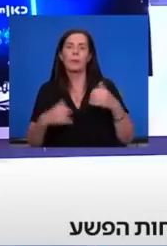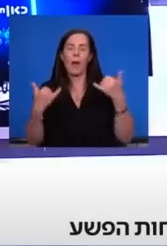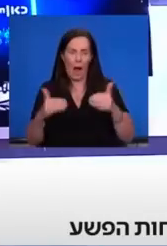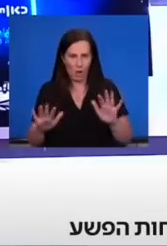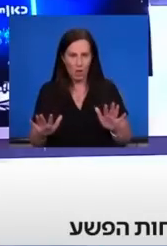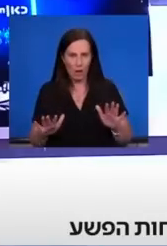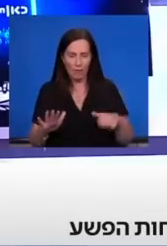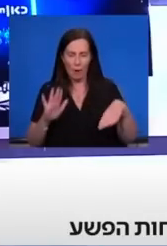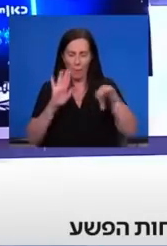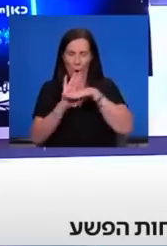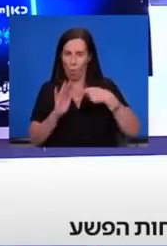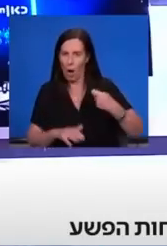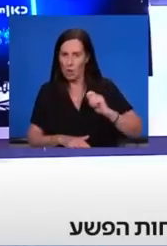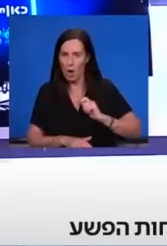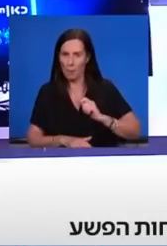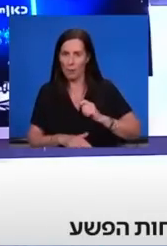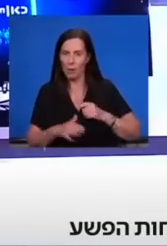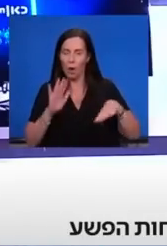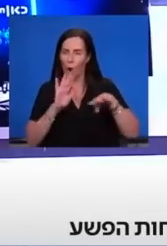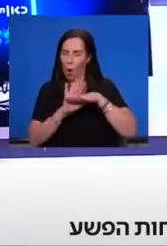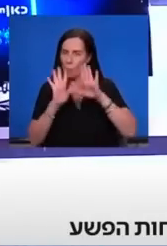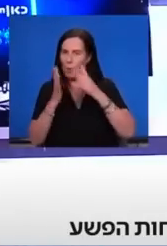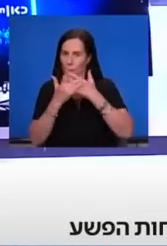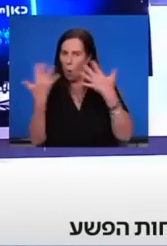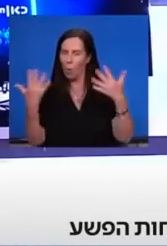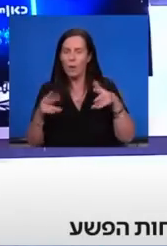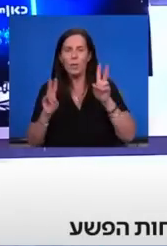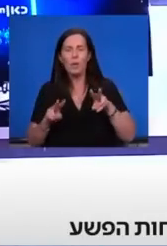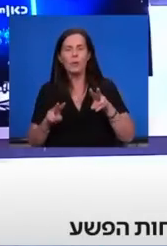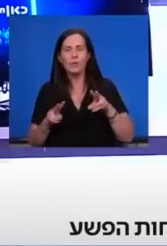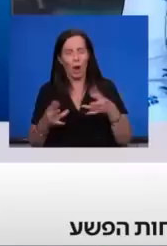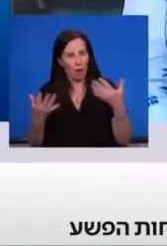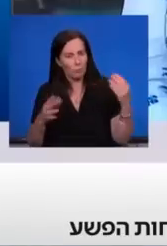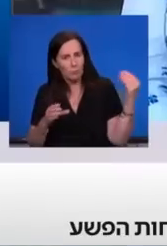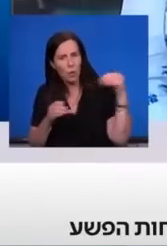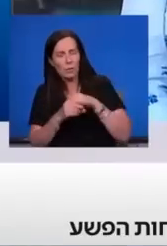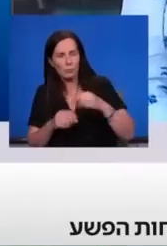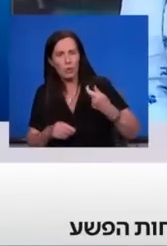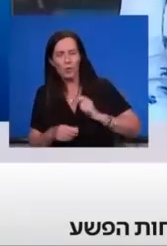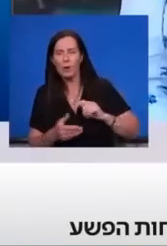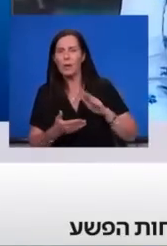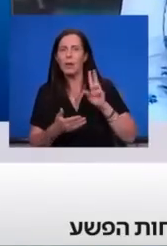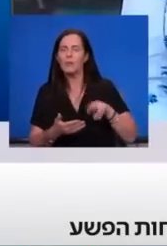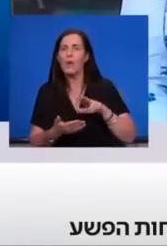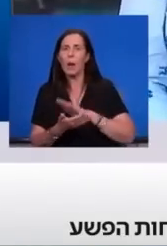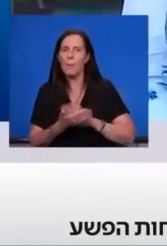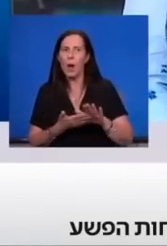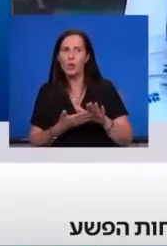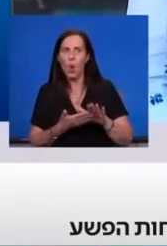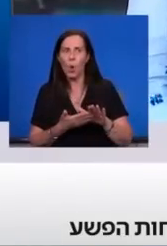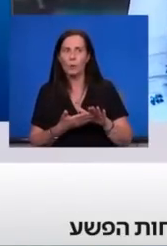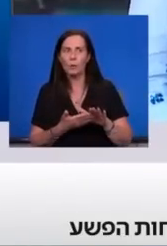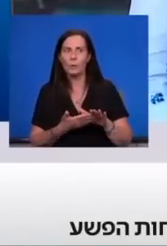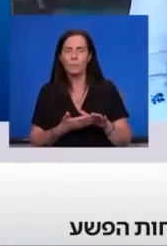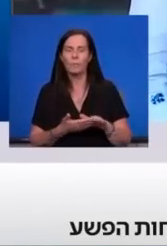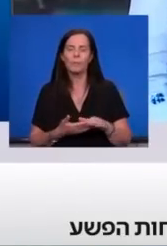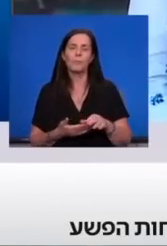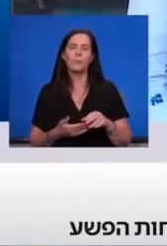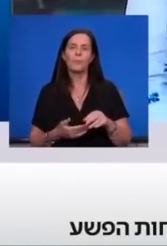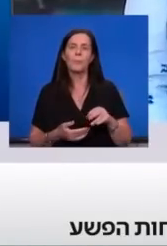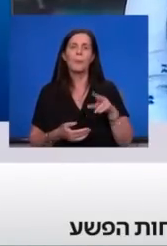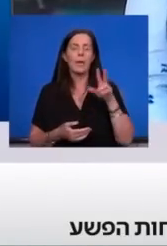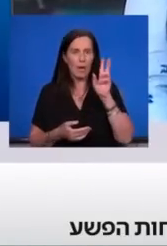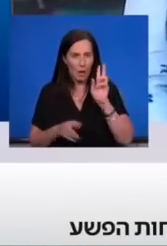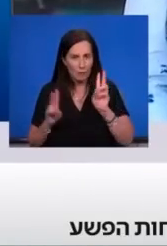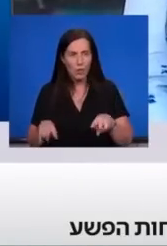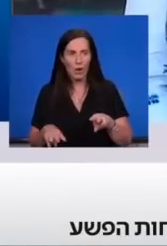בחוק השבק, חוק מאוד מוגדר, איילה, אפשר כבר לשלב את השבק, אפשר פשוט כן, ללכת... כן, יש דברים שמשלבים בהם, ברור. נכון, אפשר כן,